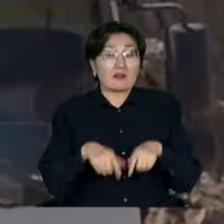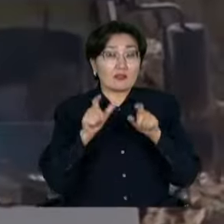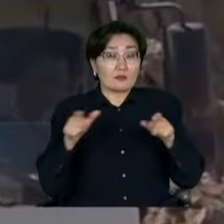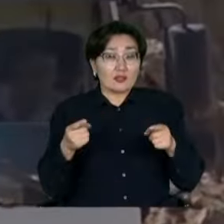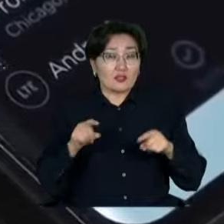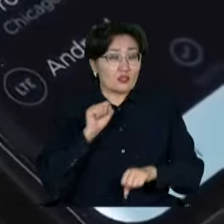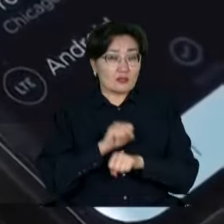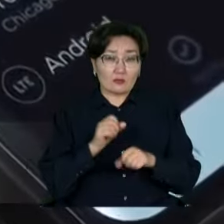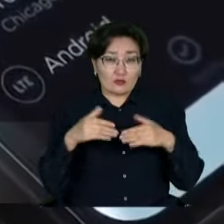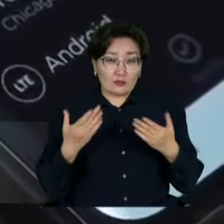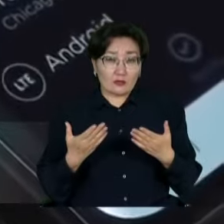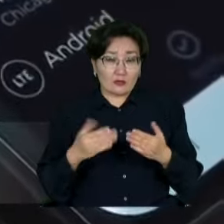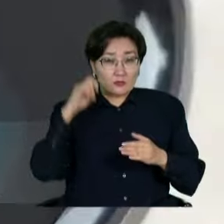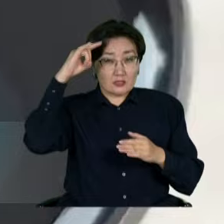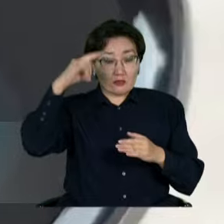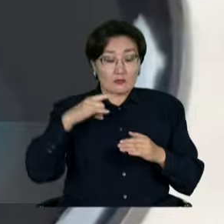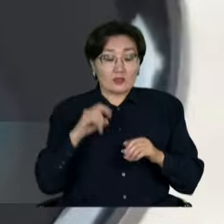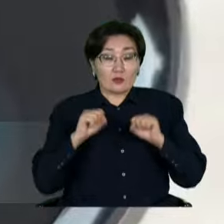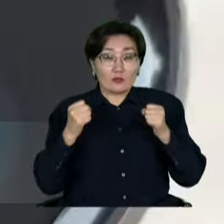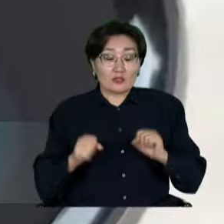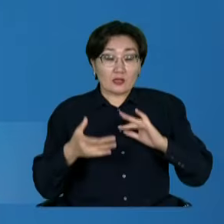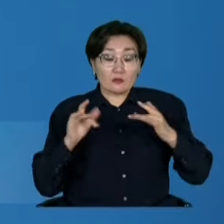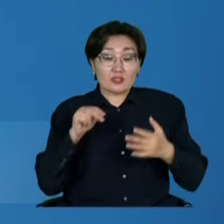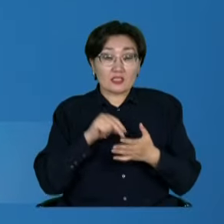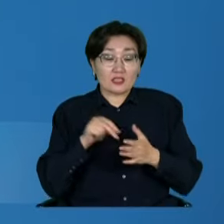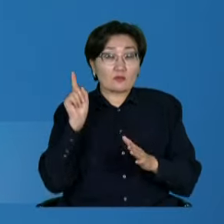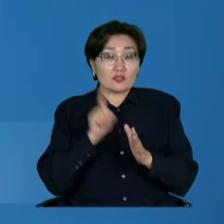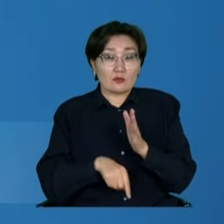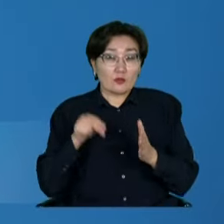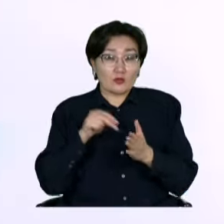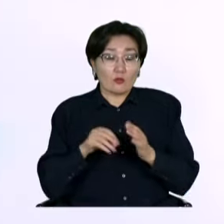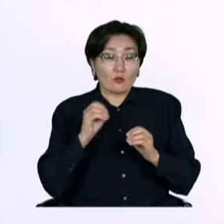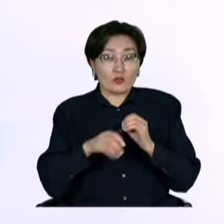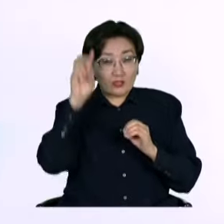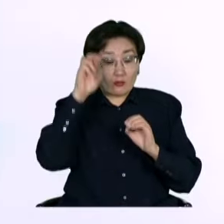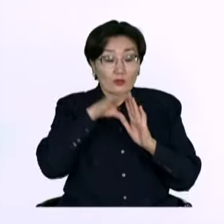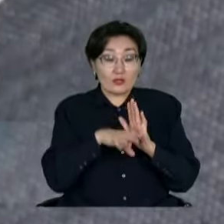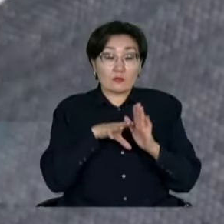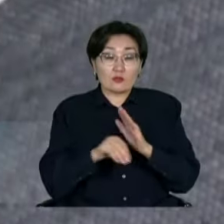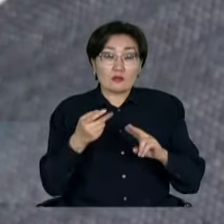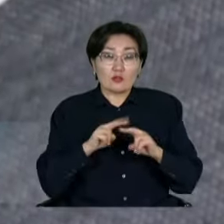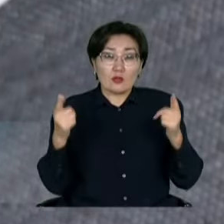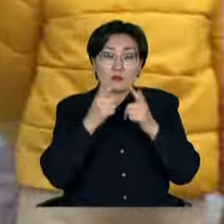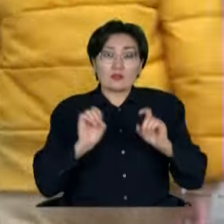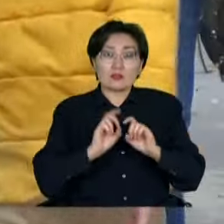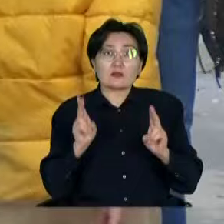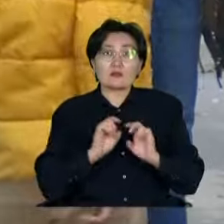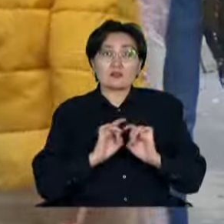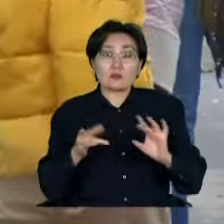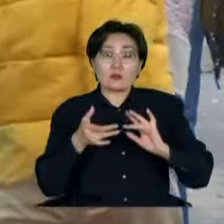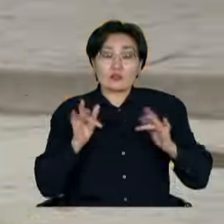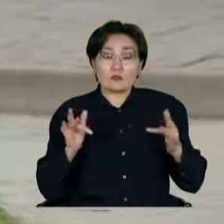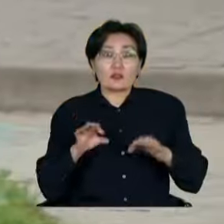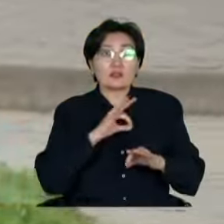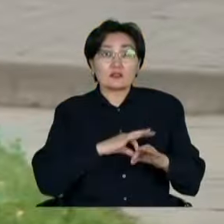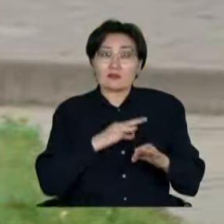жоқ? Қазақстан жылдам ғаламтор бағасы арзан 10 елдің қатарында. Мұндай мәлімдемені кім жасады, ал интернеттің игілігін